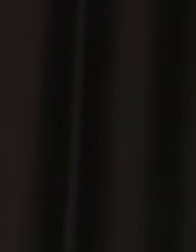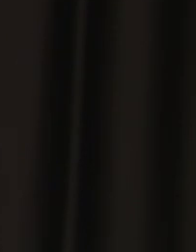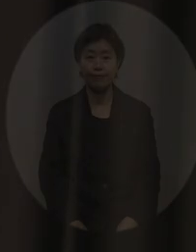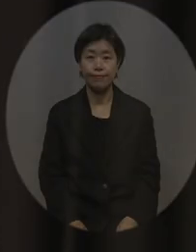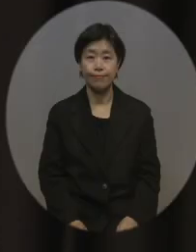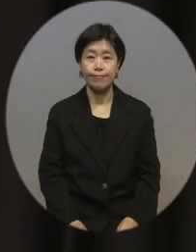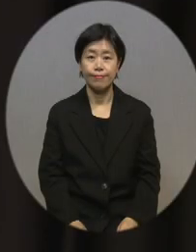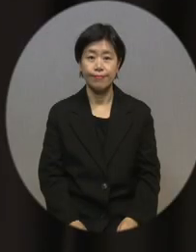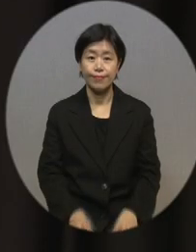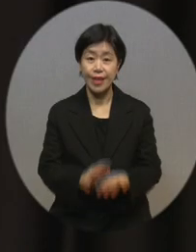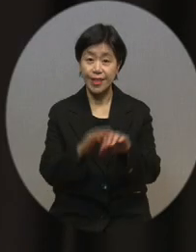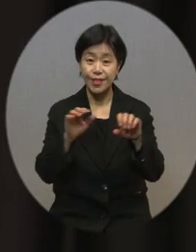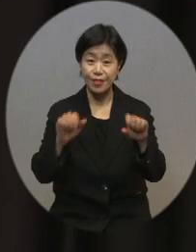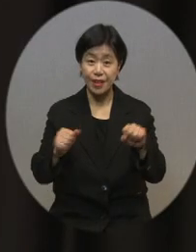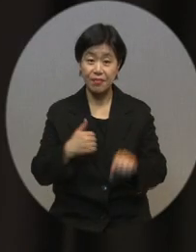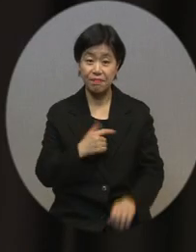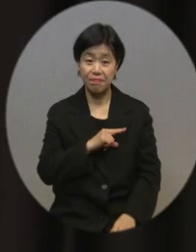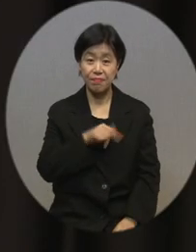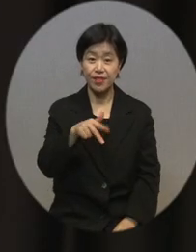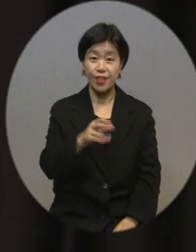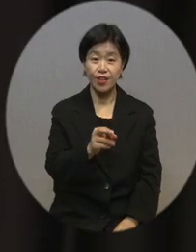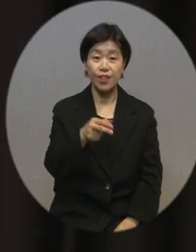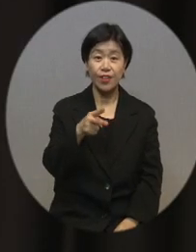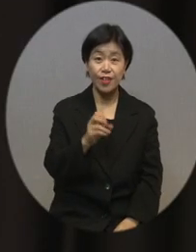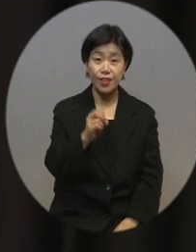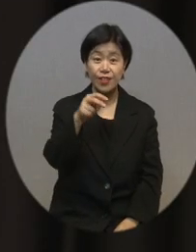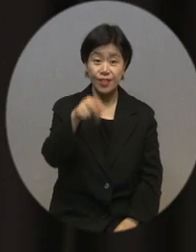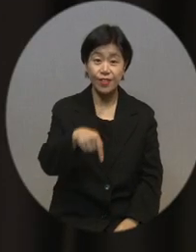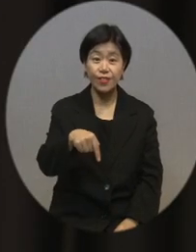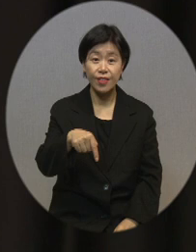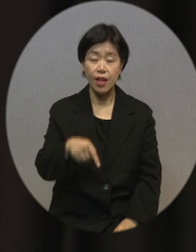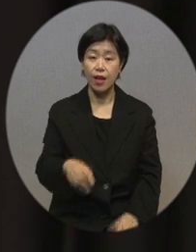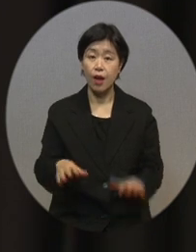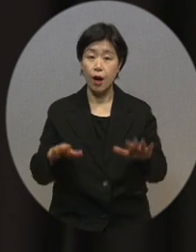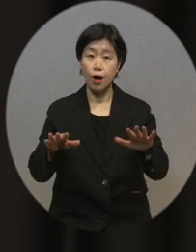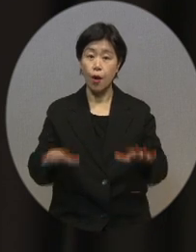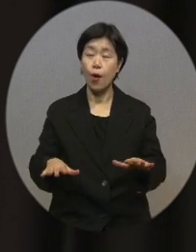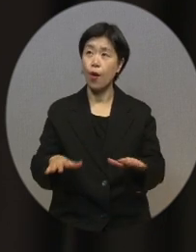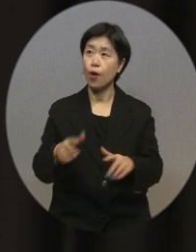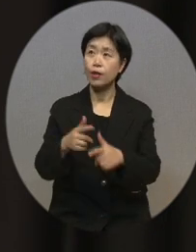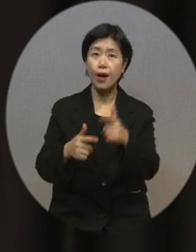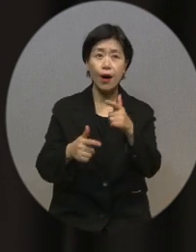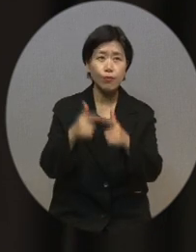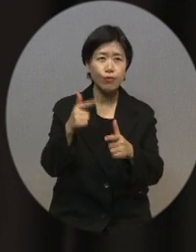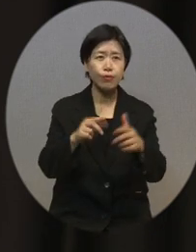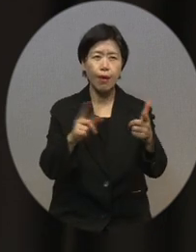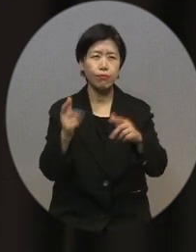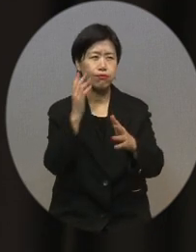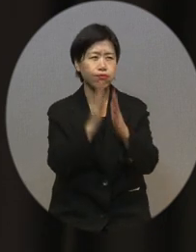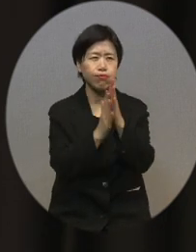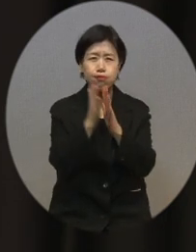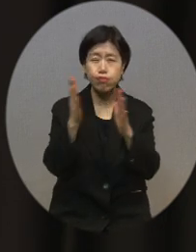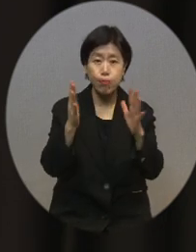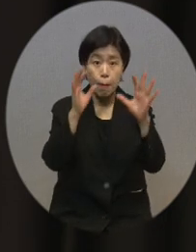안녕하십니까. 정 교수입니다. 이제 잠자던 나무 가지에도 파랗게 새싹이